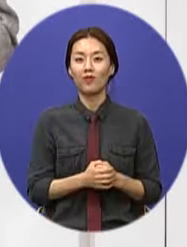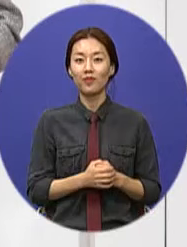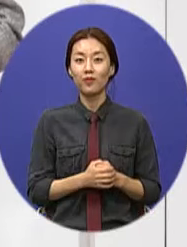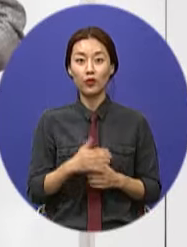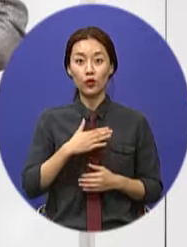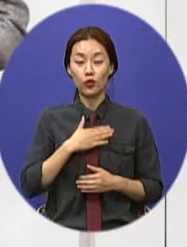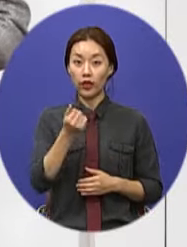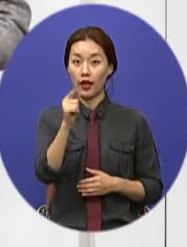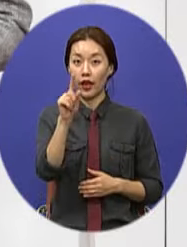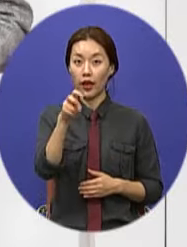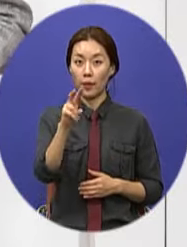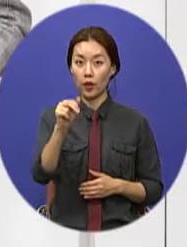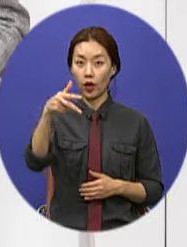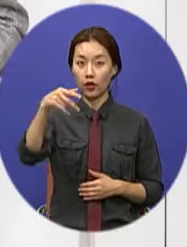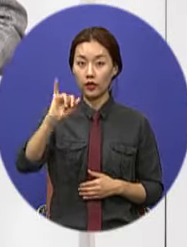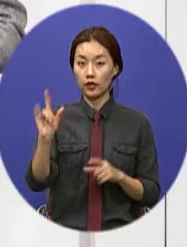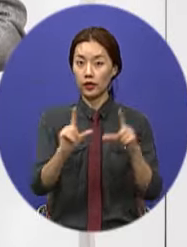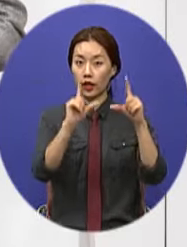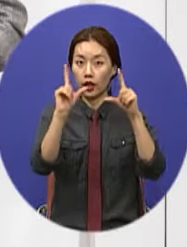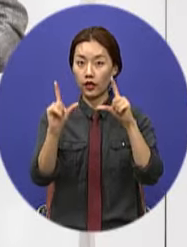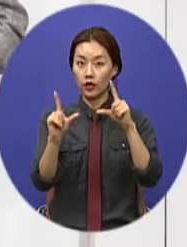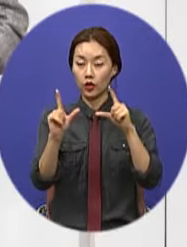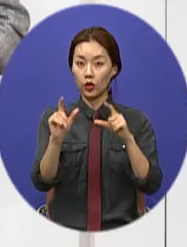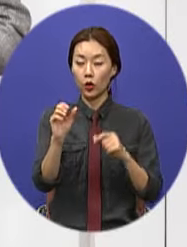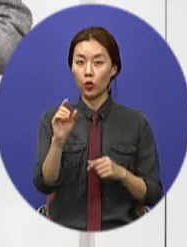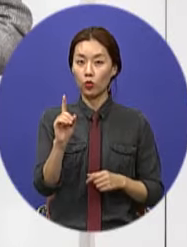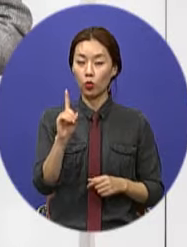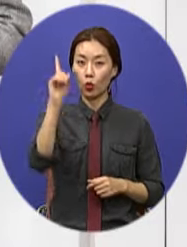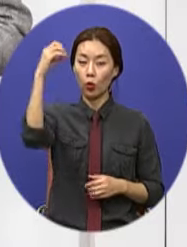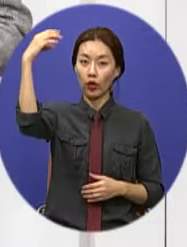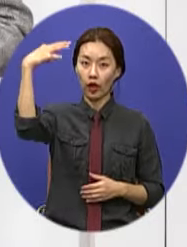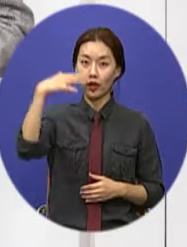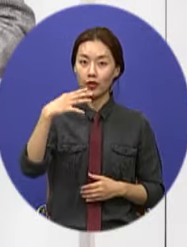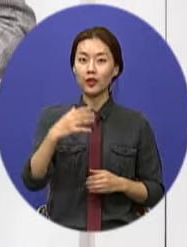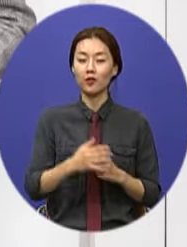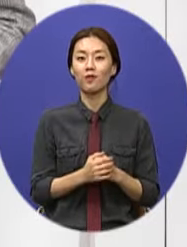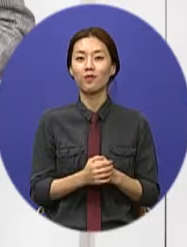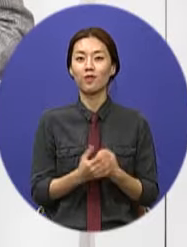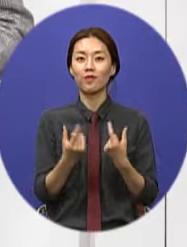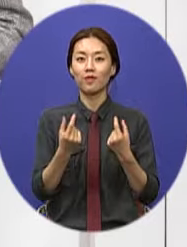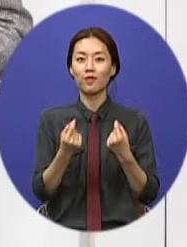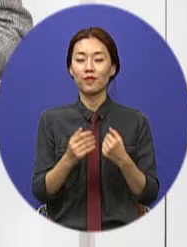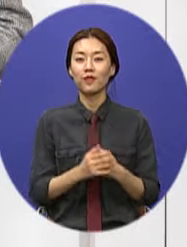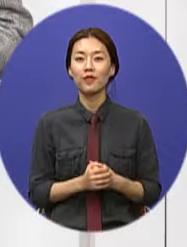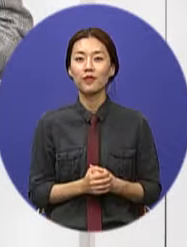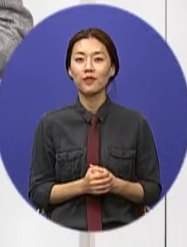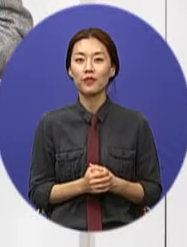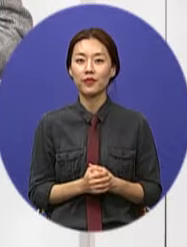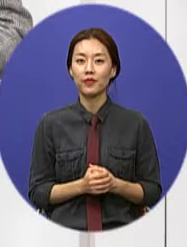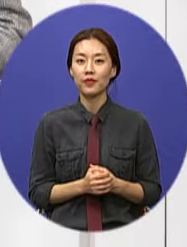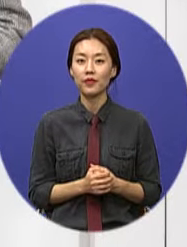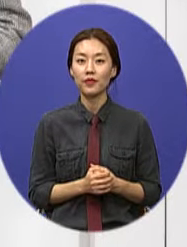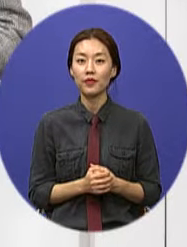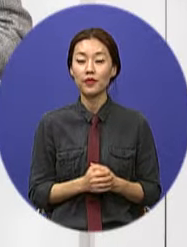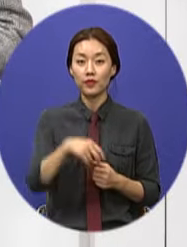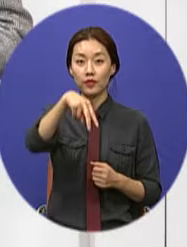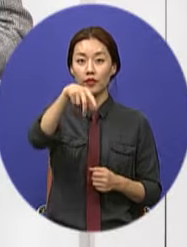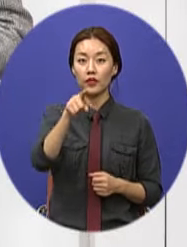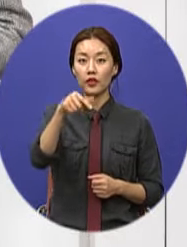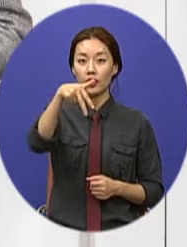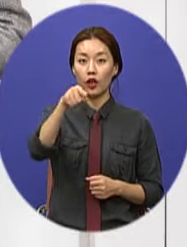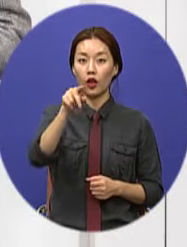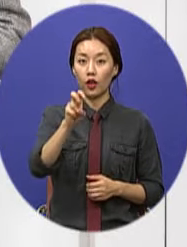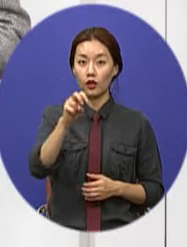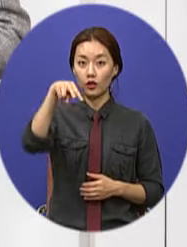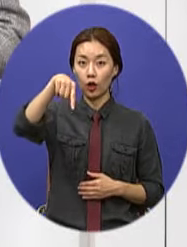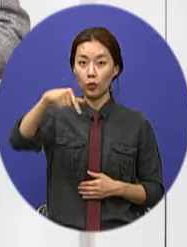덕양구면 우리 함영지 씨가 거주하고 있는 고양시. 고양시네. 네, 동산동요. 아, 그러시군요. 네. 서점순 어머님